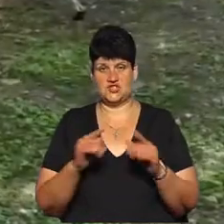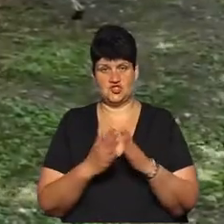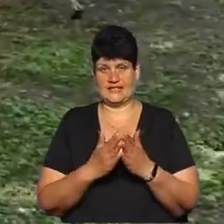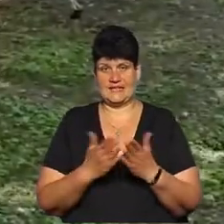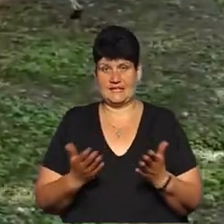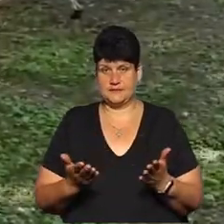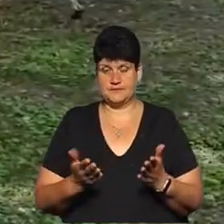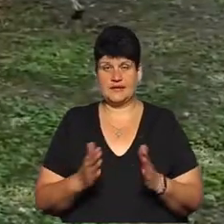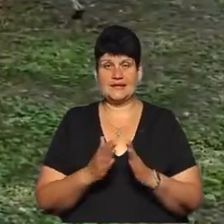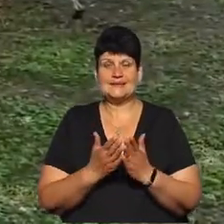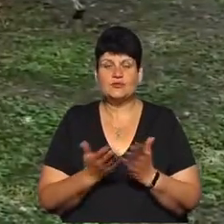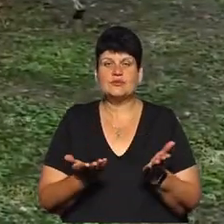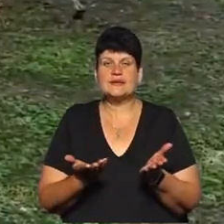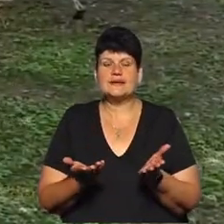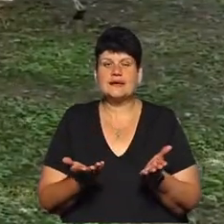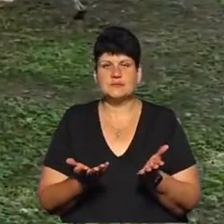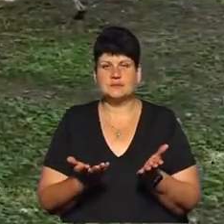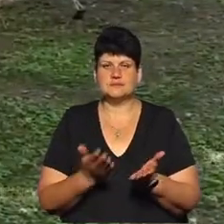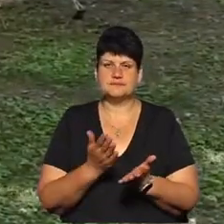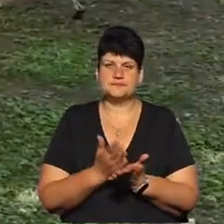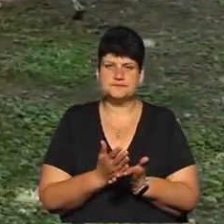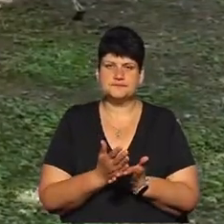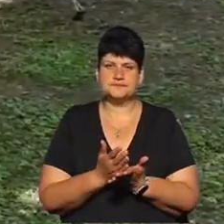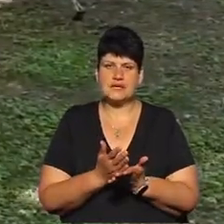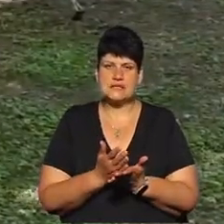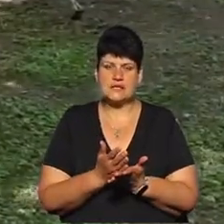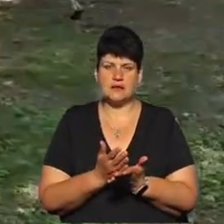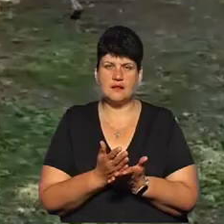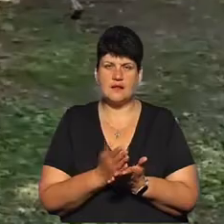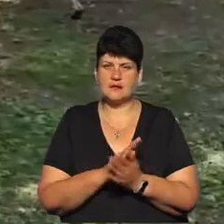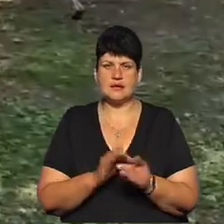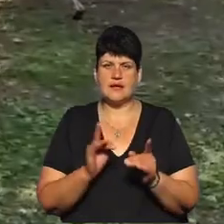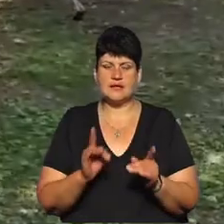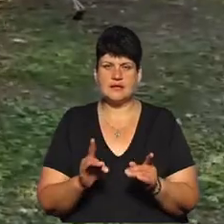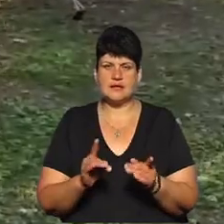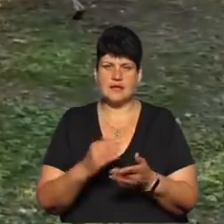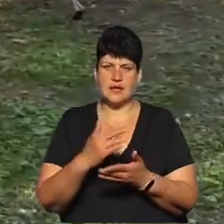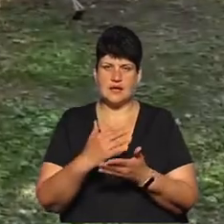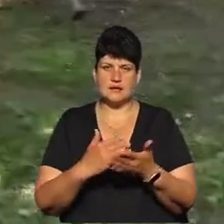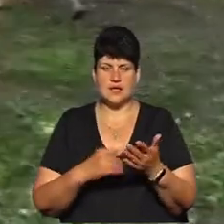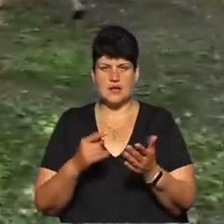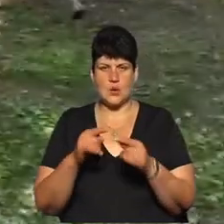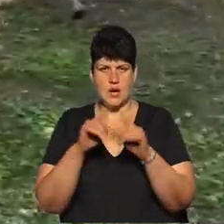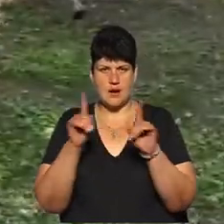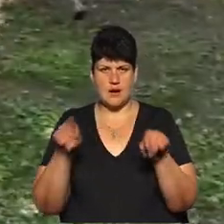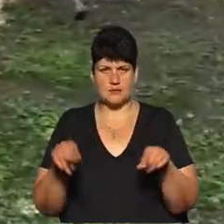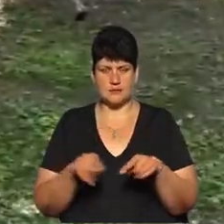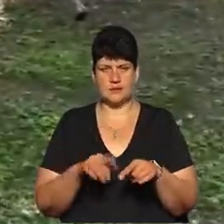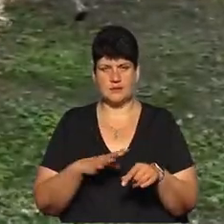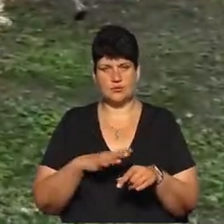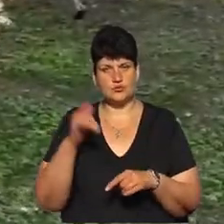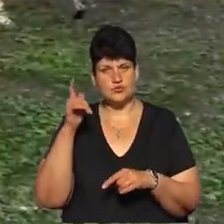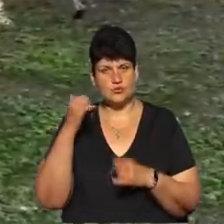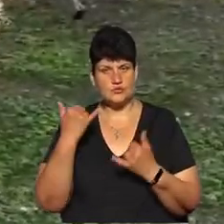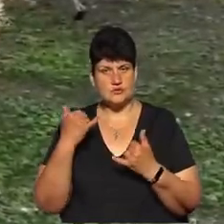Книгу, яка б складала не тільки каталог картин, які висіли в Чорткові зараз по всьому